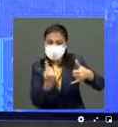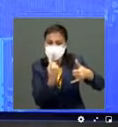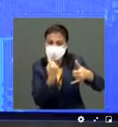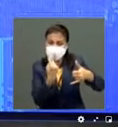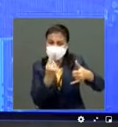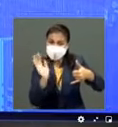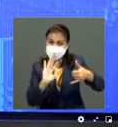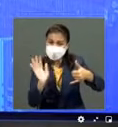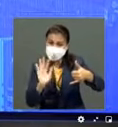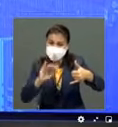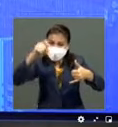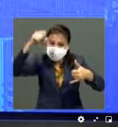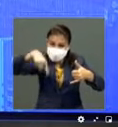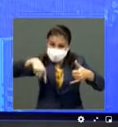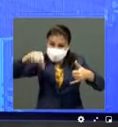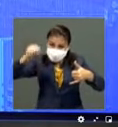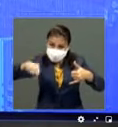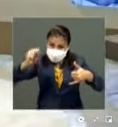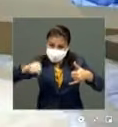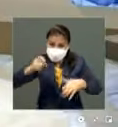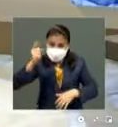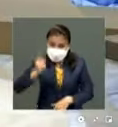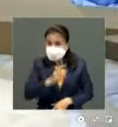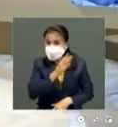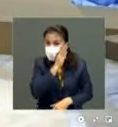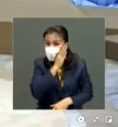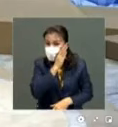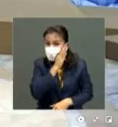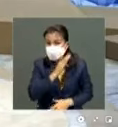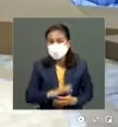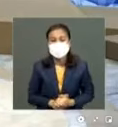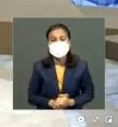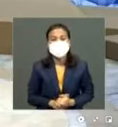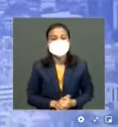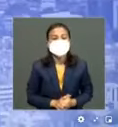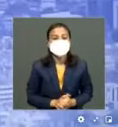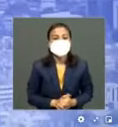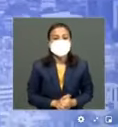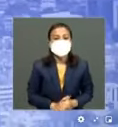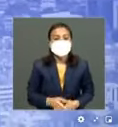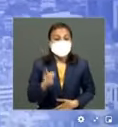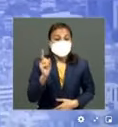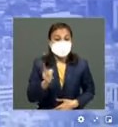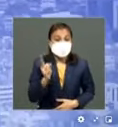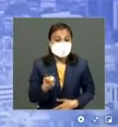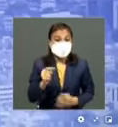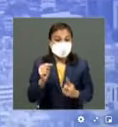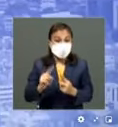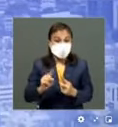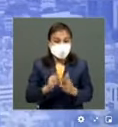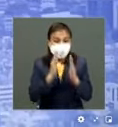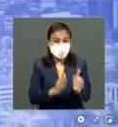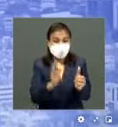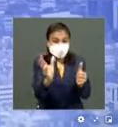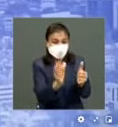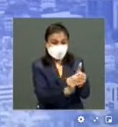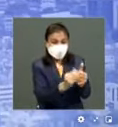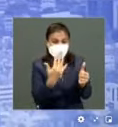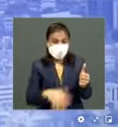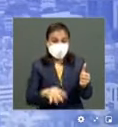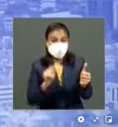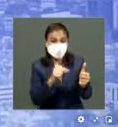ด-19 ซ้ำอีกครั้งเรื่องนี้จริงหรือไม่คะ ในส่วนของการพบผู้ติดเชื้อเนี่ยนะคะเร